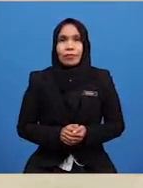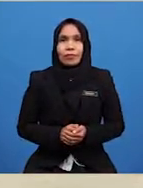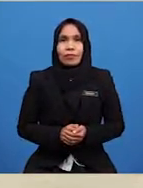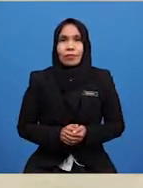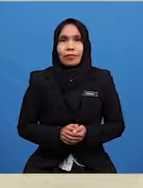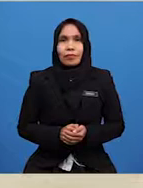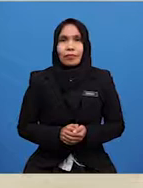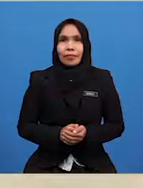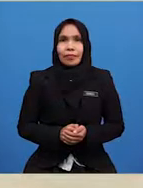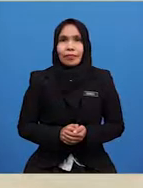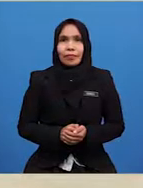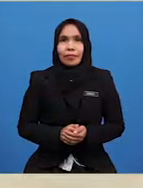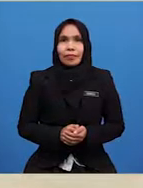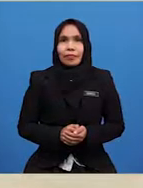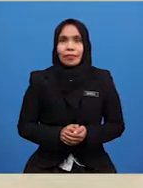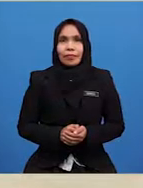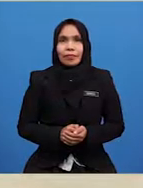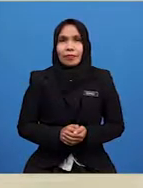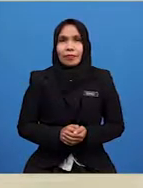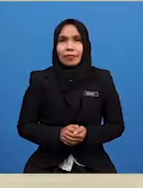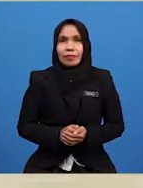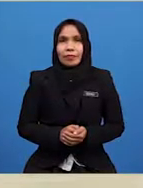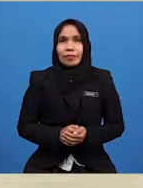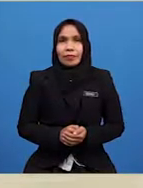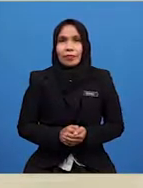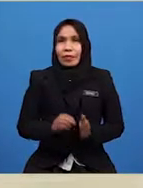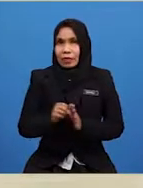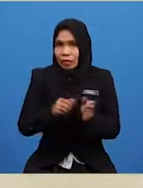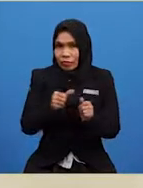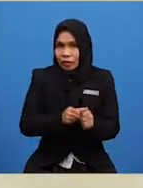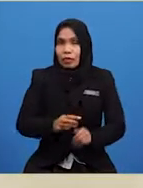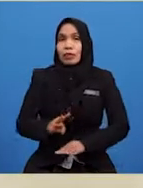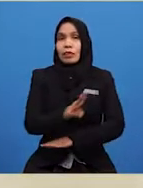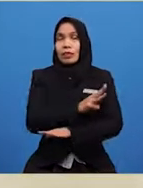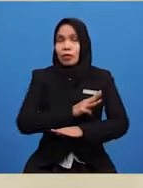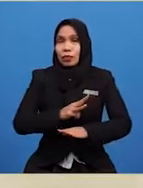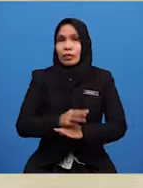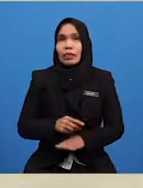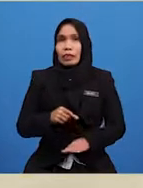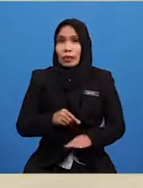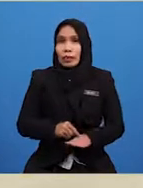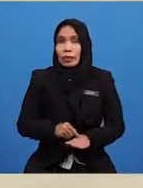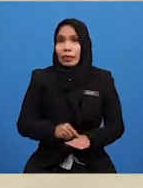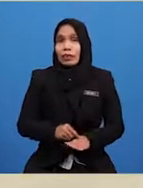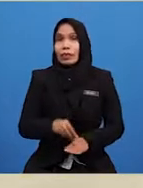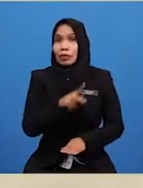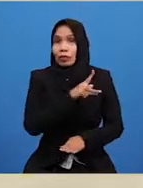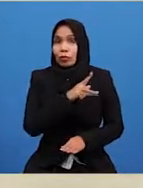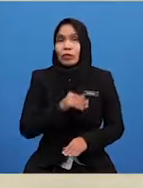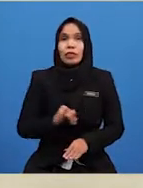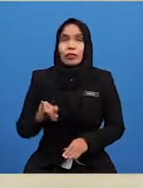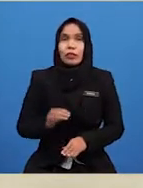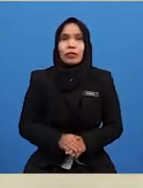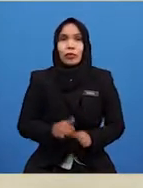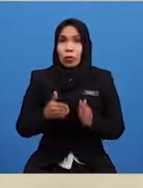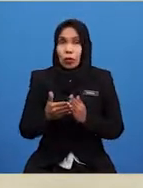Melaka dan menghantar ufti. Setiap kawasan diketuai oleh pemerintah negeri dan dibantu